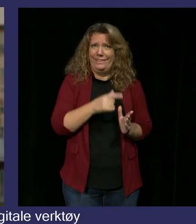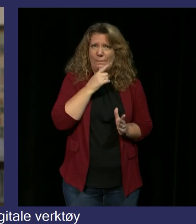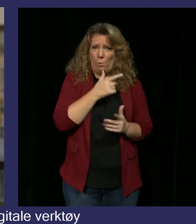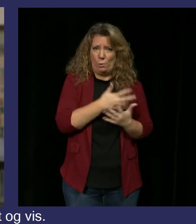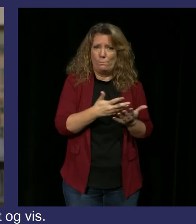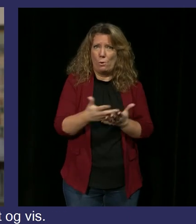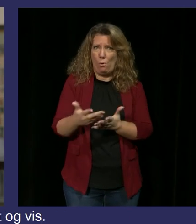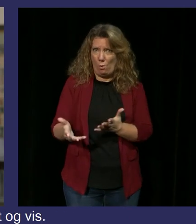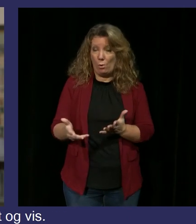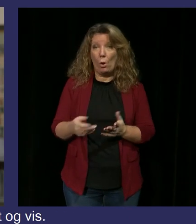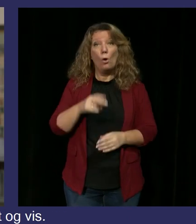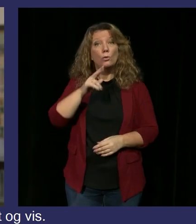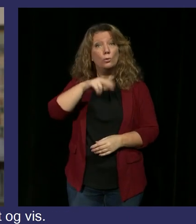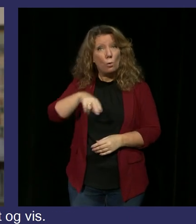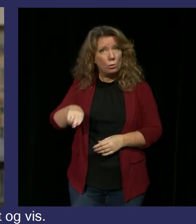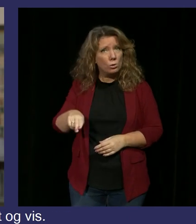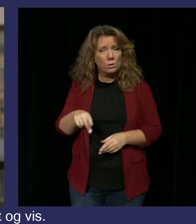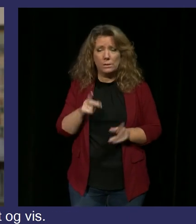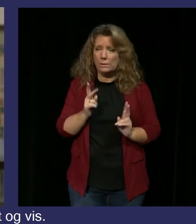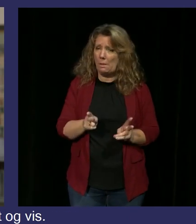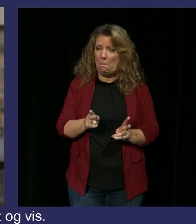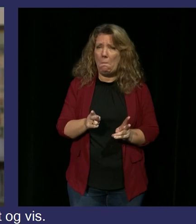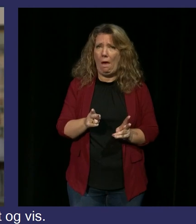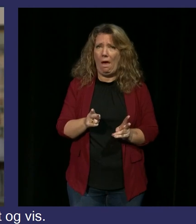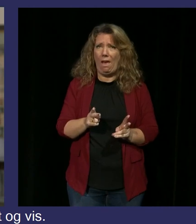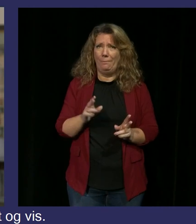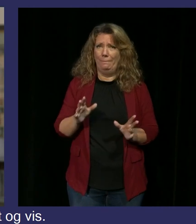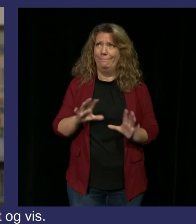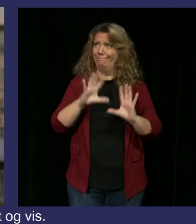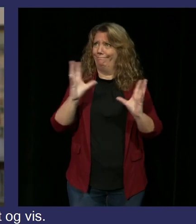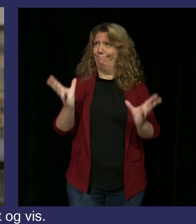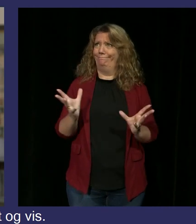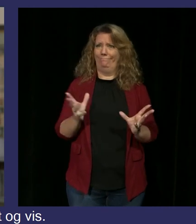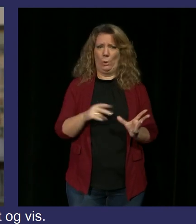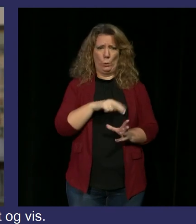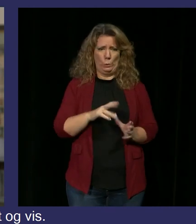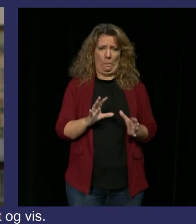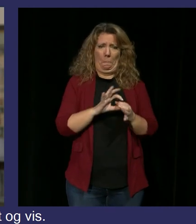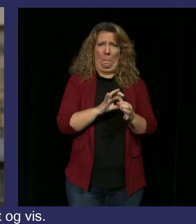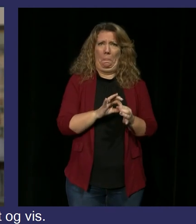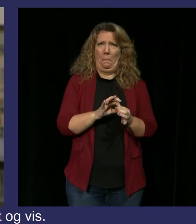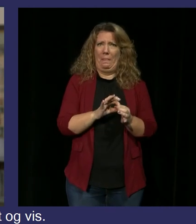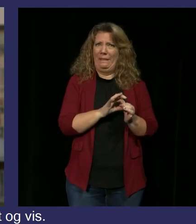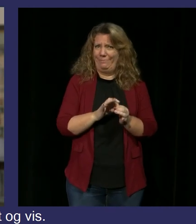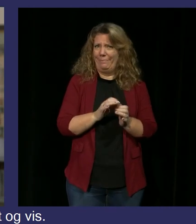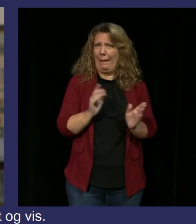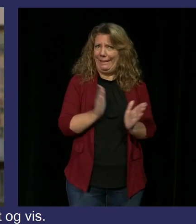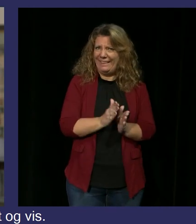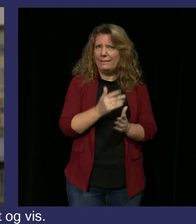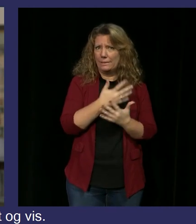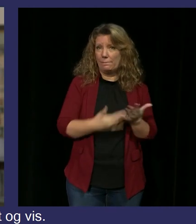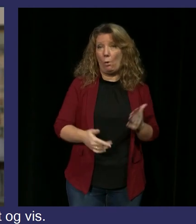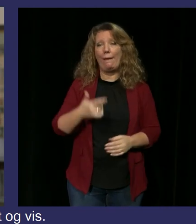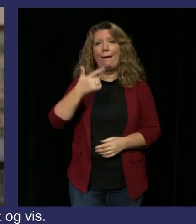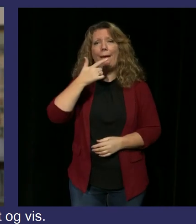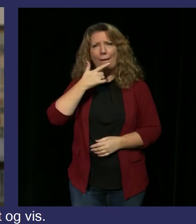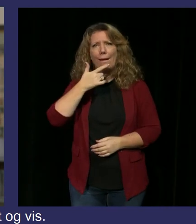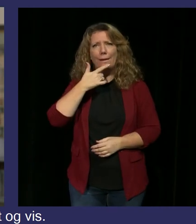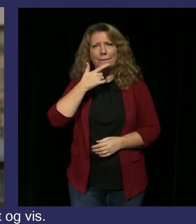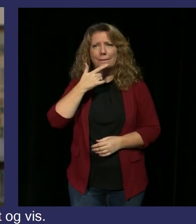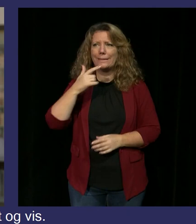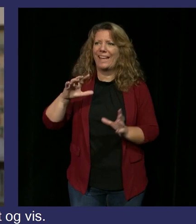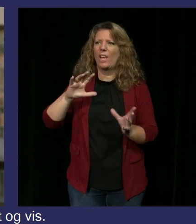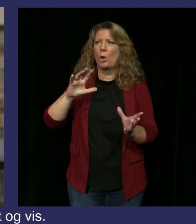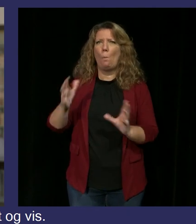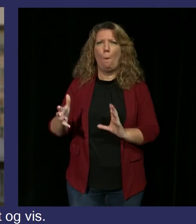den konteksten er jo norsk også et lite språk på sett og vis. Det er jo, engelsk er jo